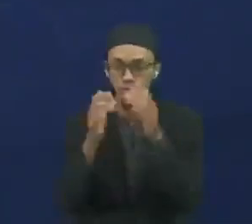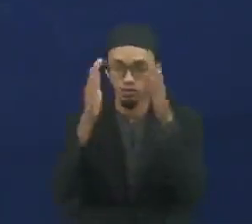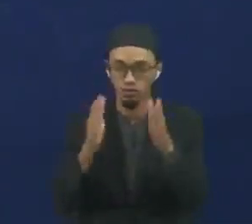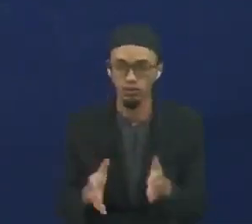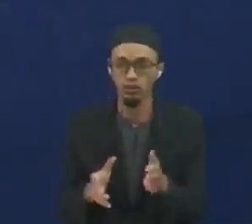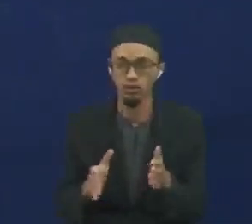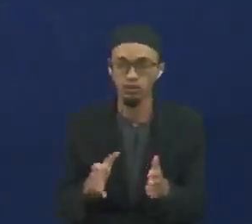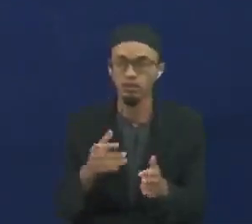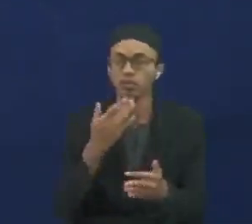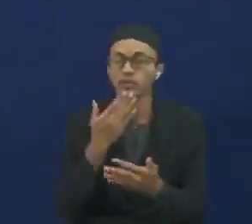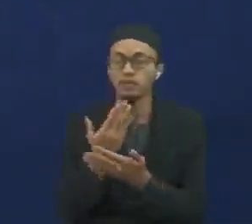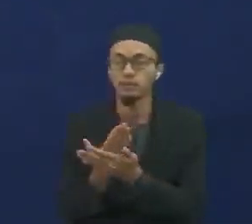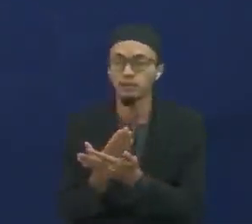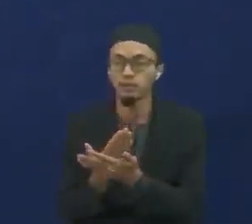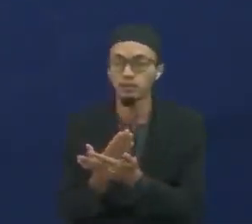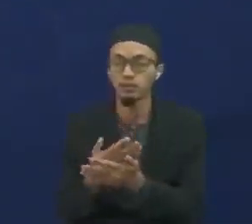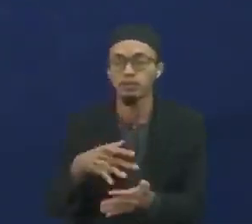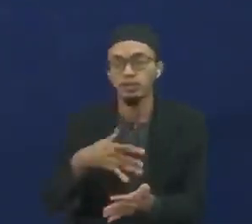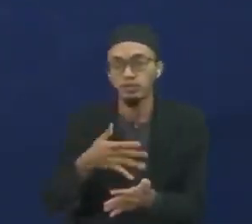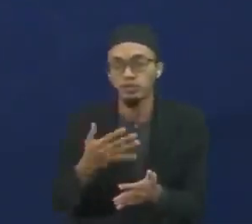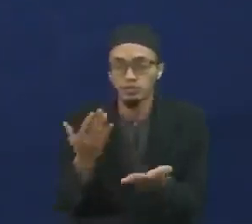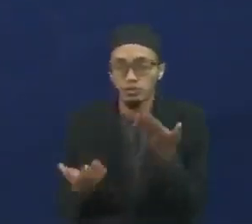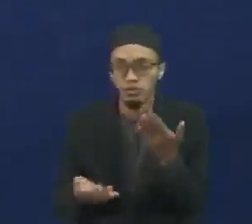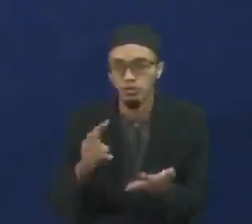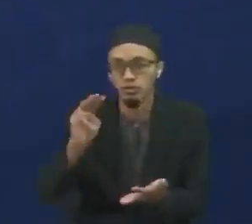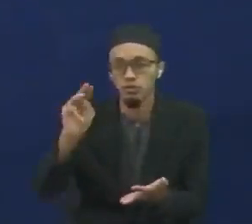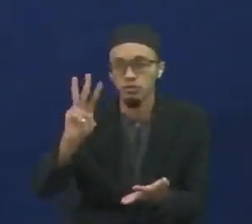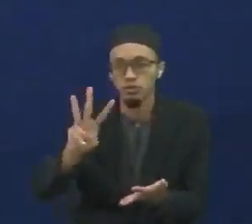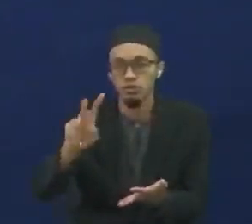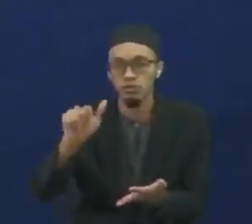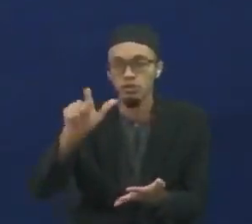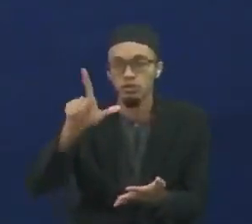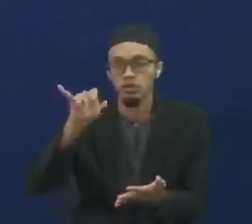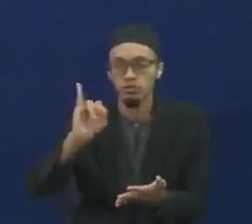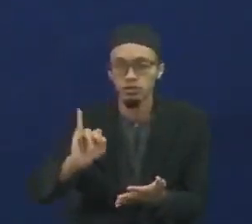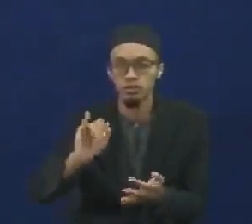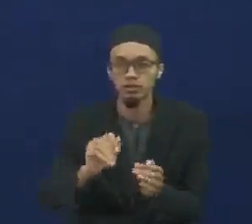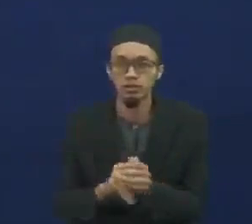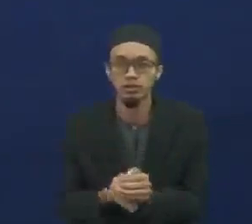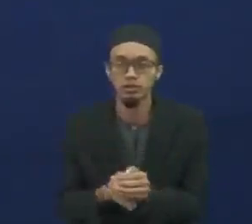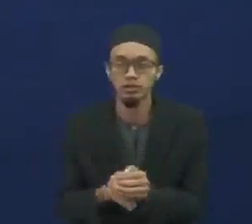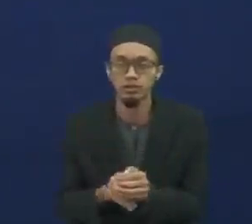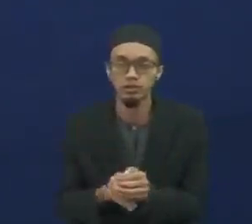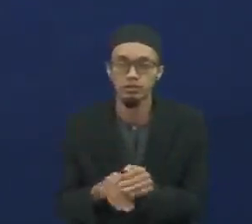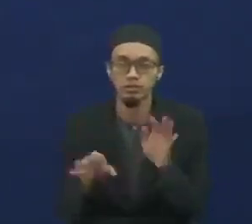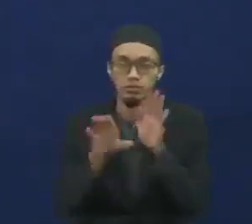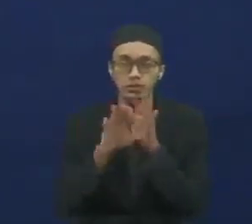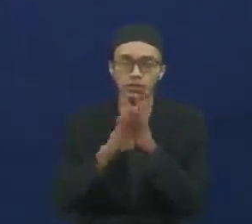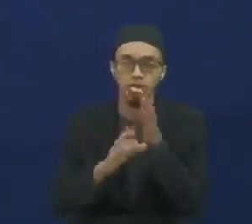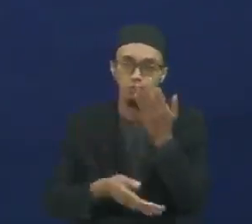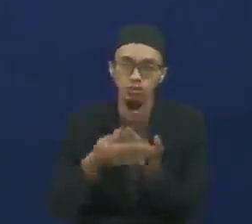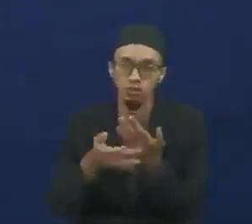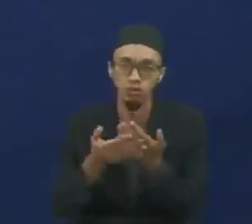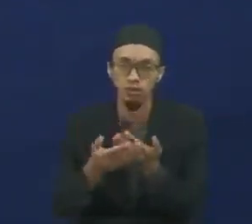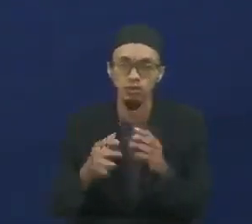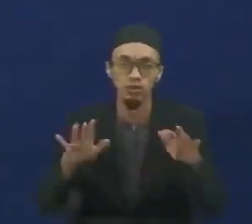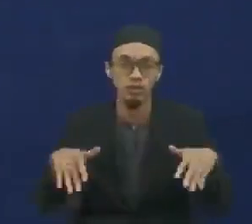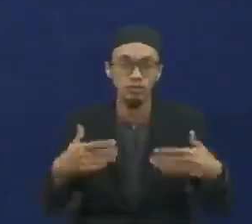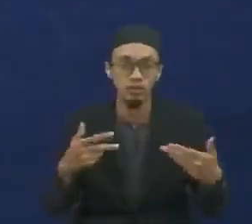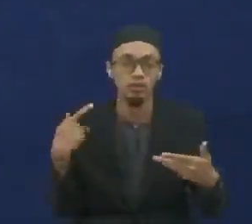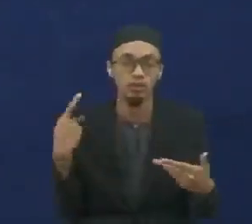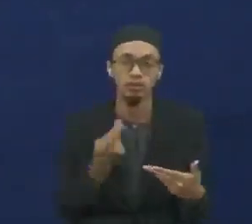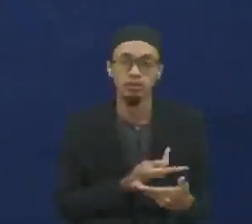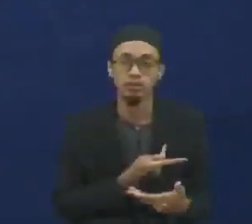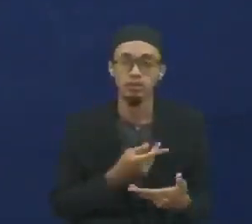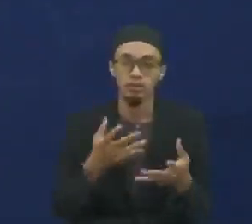sebagai wali. Yang itu yang paling mudah. Ustaz, Ustaz Nurdurus tadi sebut, macam mana cara mereka nak